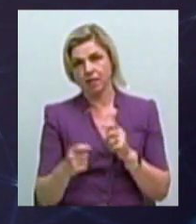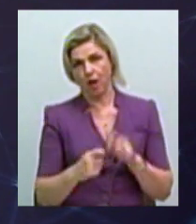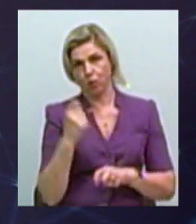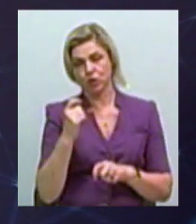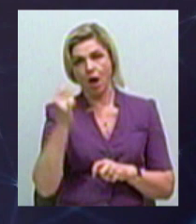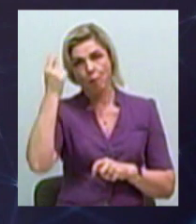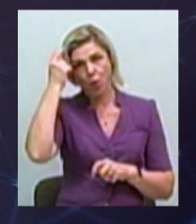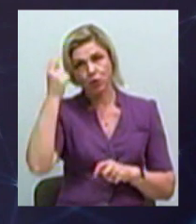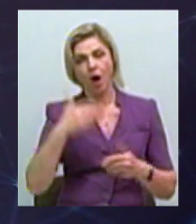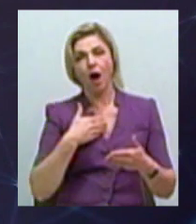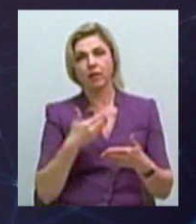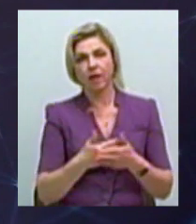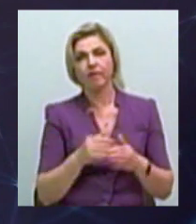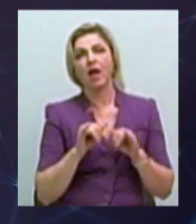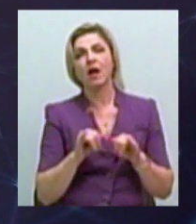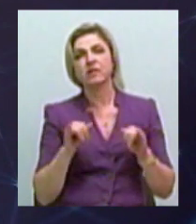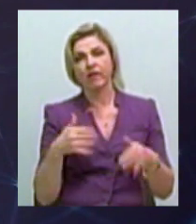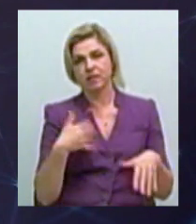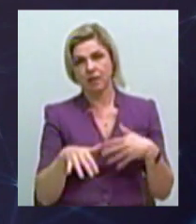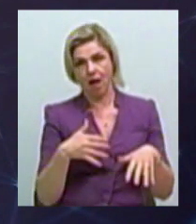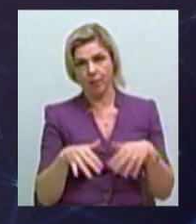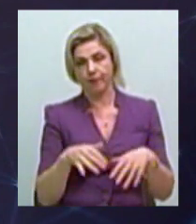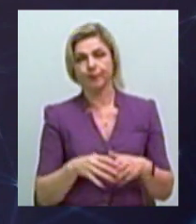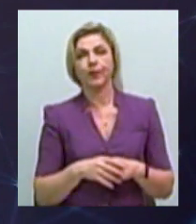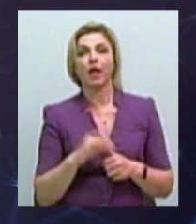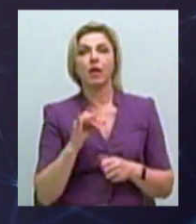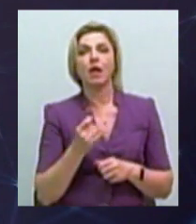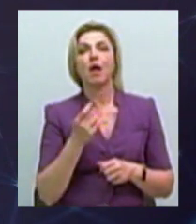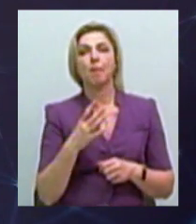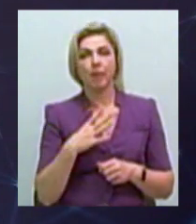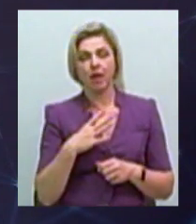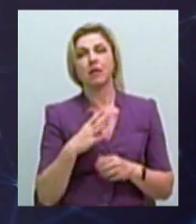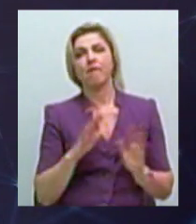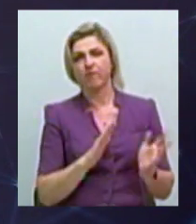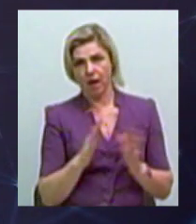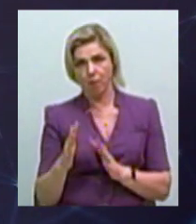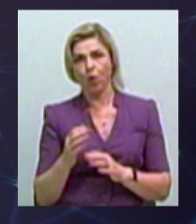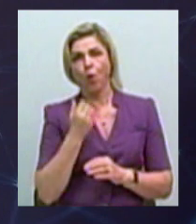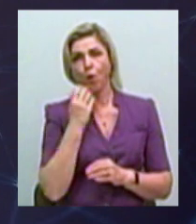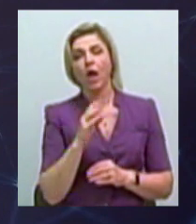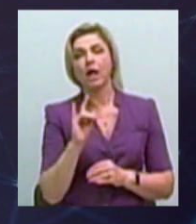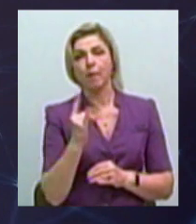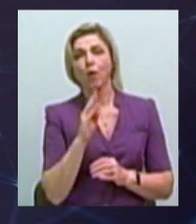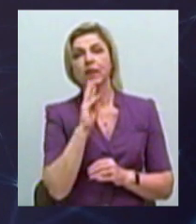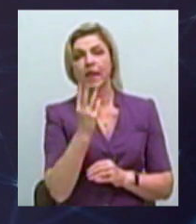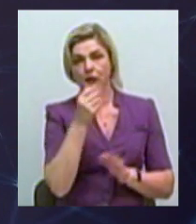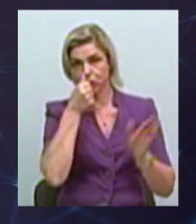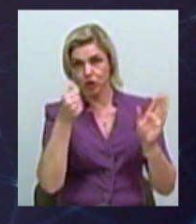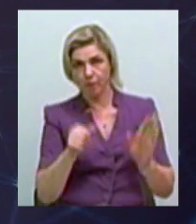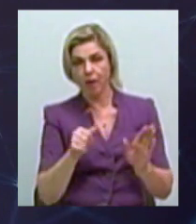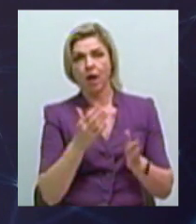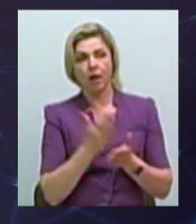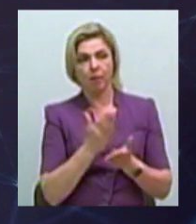мозкова активність розвивається повільніше, ніж того хотілося би. Мала випадок у практиці, коли дитина 3,5 роки вже